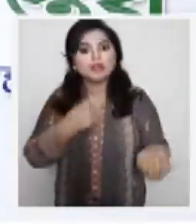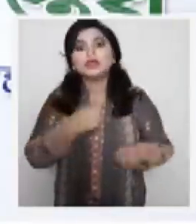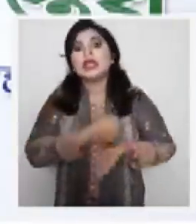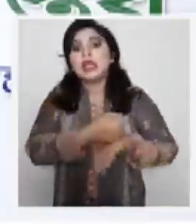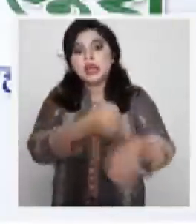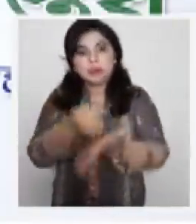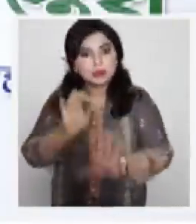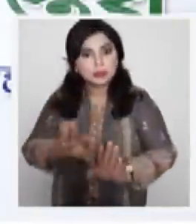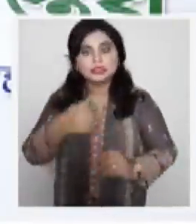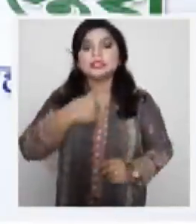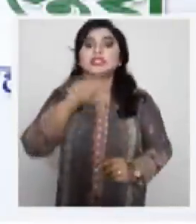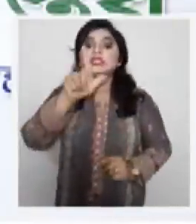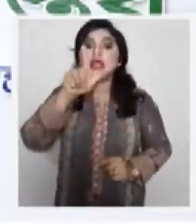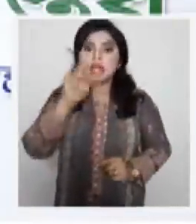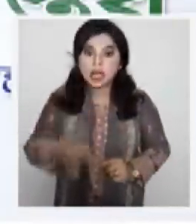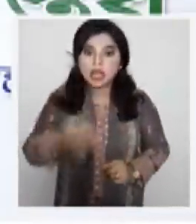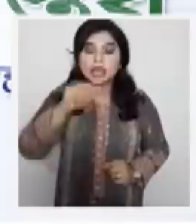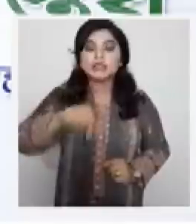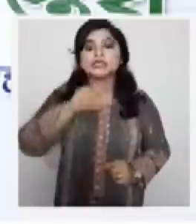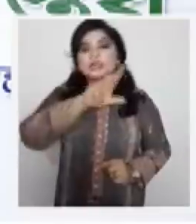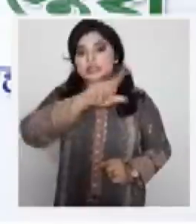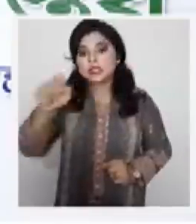ব্যক্তিগত সুরক্ষা সামগ্রী 24 ঘন্টায় বিতরণ হয়েছে